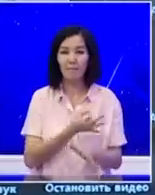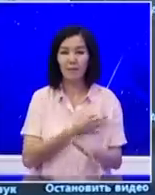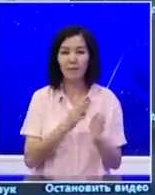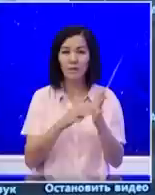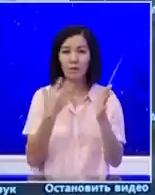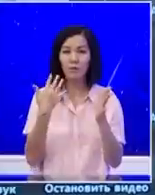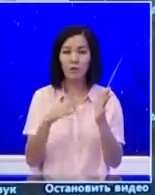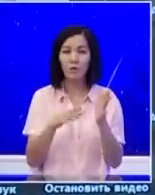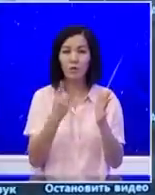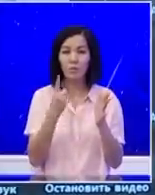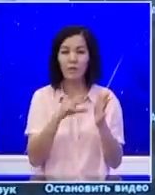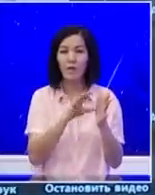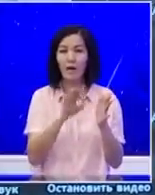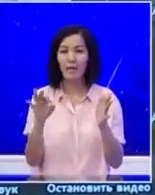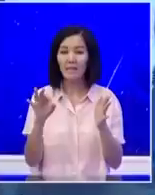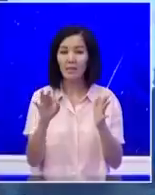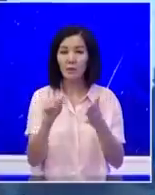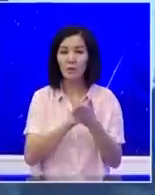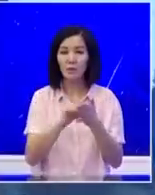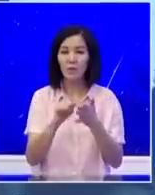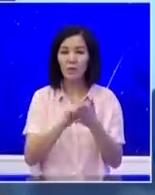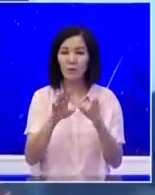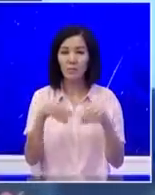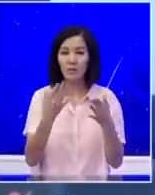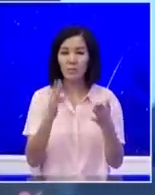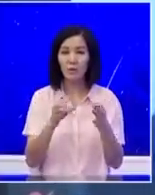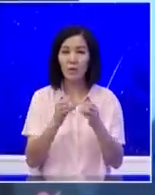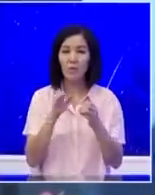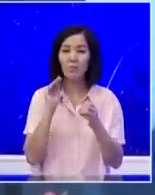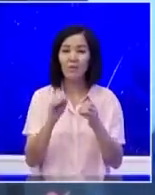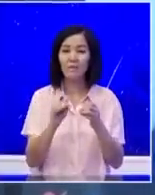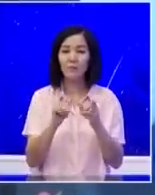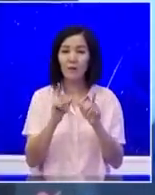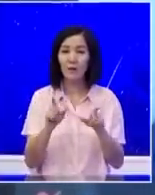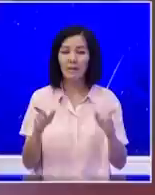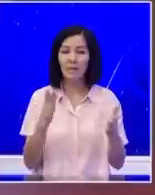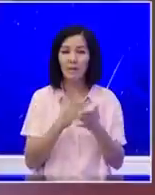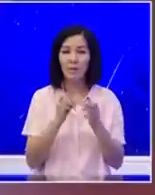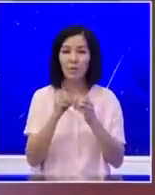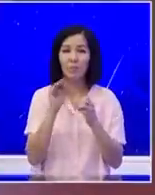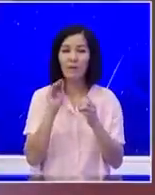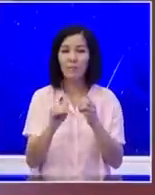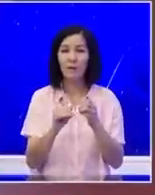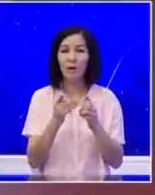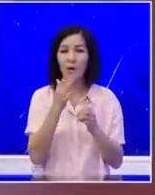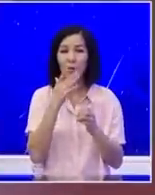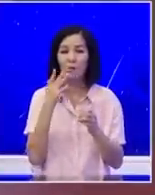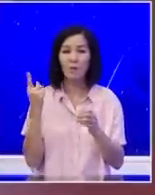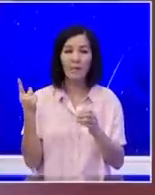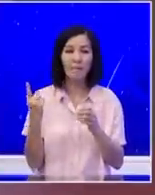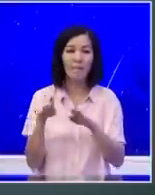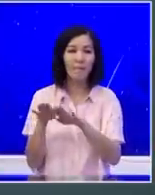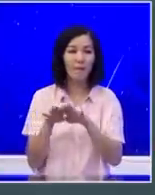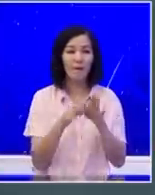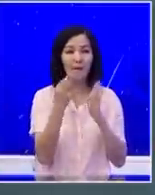үздік аттестатқа үміткер бар. Жалпы мектеп бітірушілер саны 15 мыңнан астам. Оның 11 мыңнан астамы ұлттық бірыңғай тестілеуге